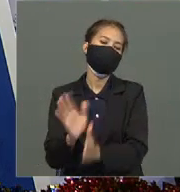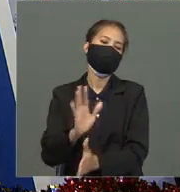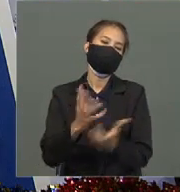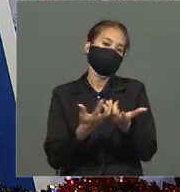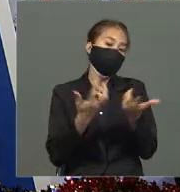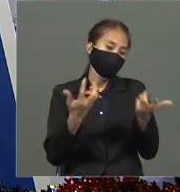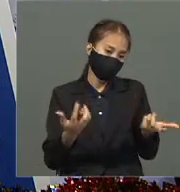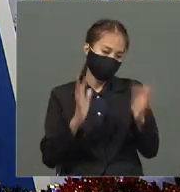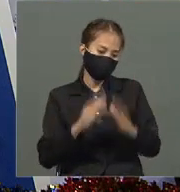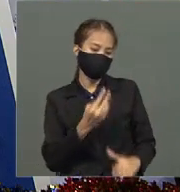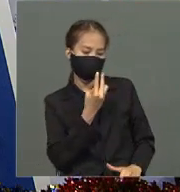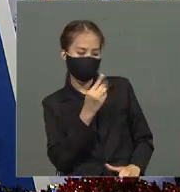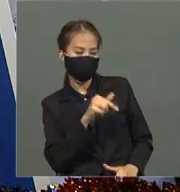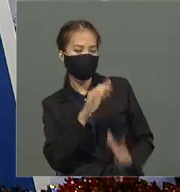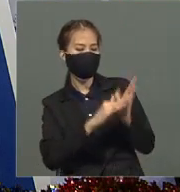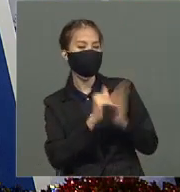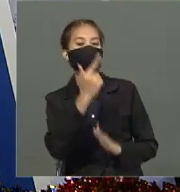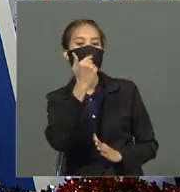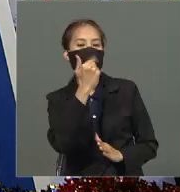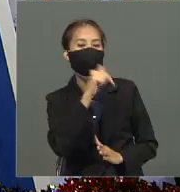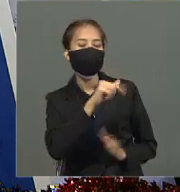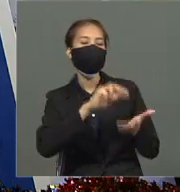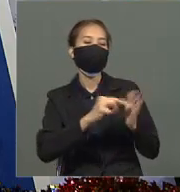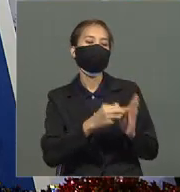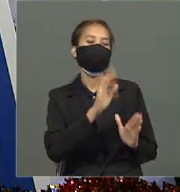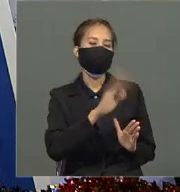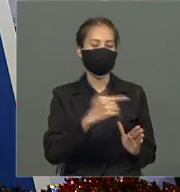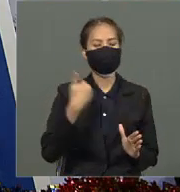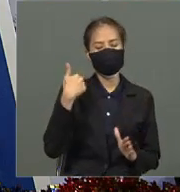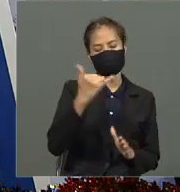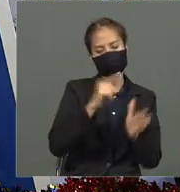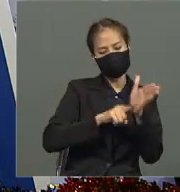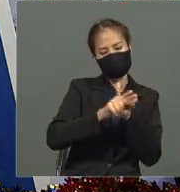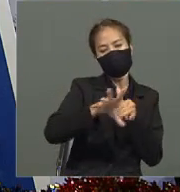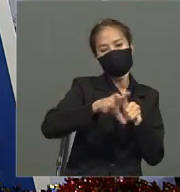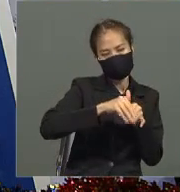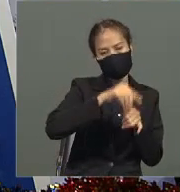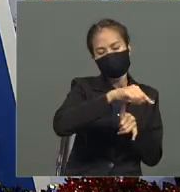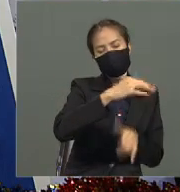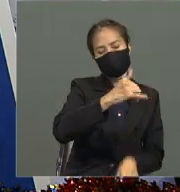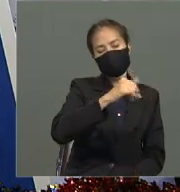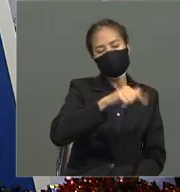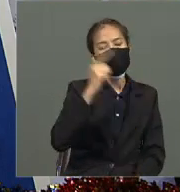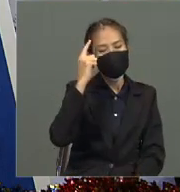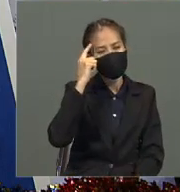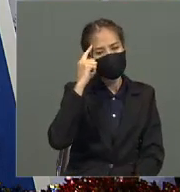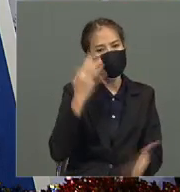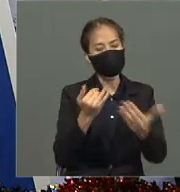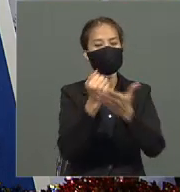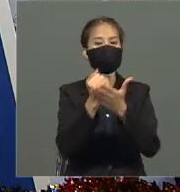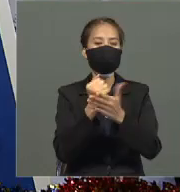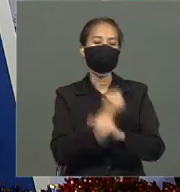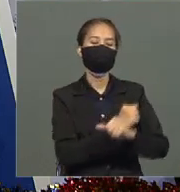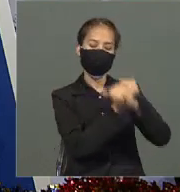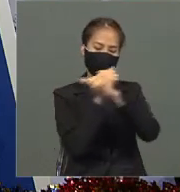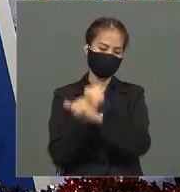ไปทิ้งทางเจ้าหน้าที่ก็เห็นเขาก็จะรู้แล้วว่าอ๋ออันนี้จะเป็นในเรื่องของขยะอาจจะมีการติดเชื้อหรือว่ามีความเสี่ยงนั่นเองอันนี้ก็ป้องกันใน